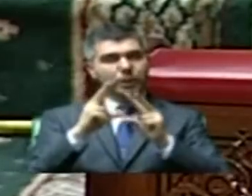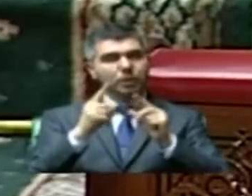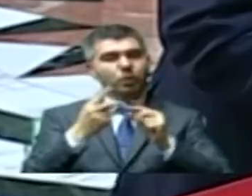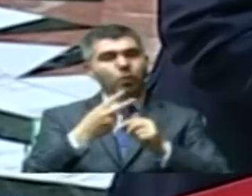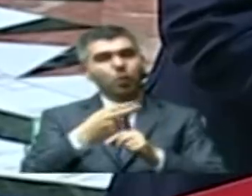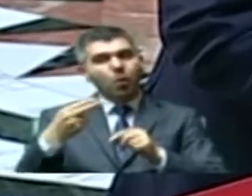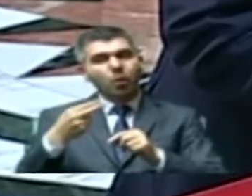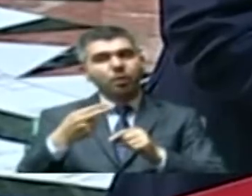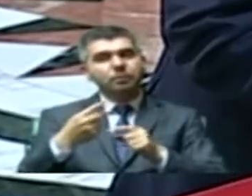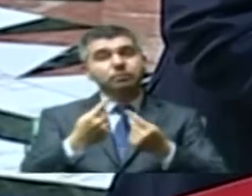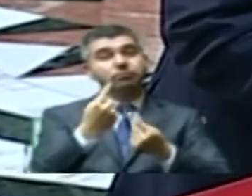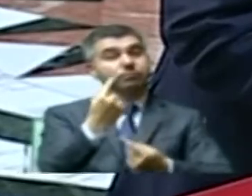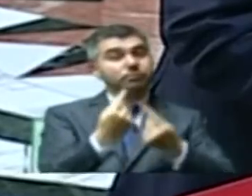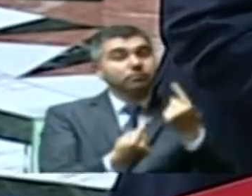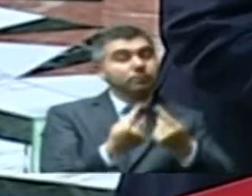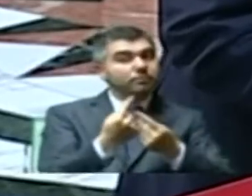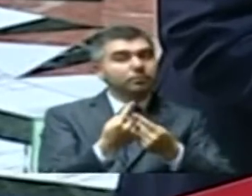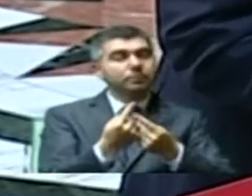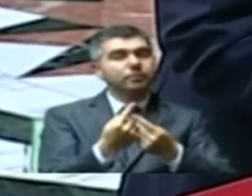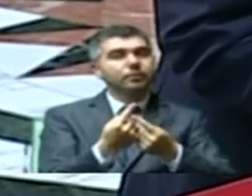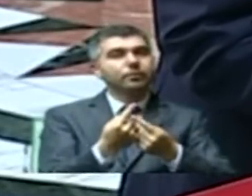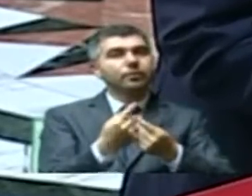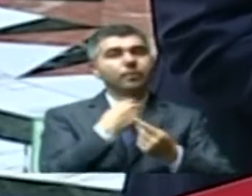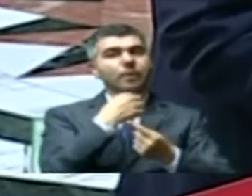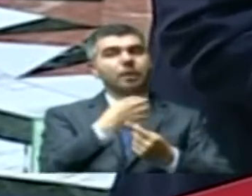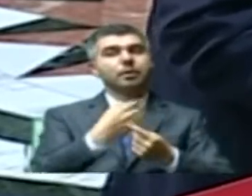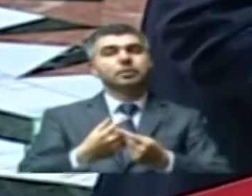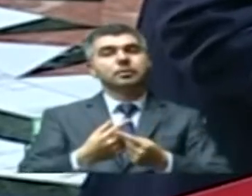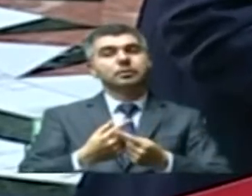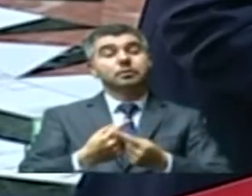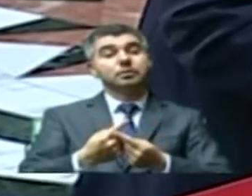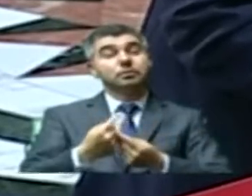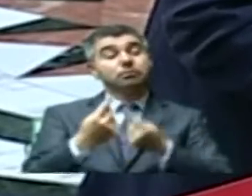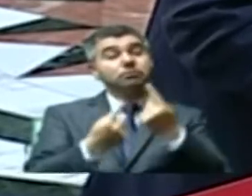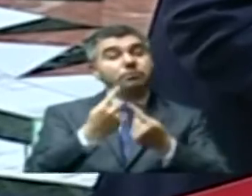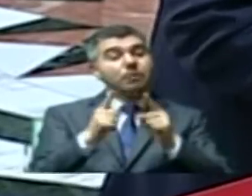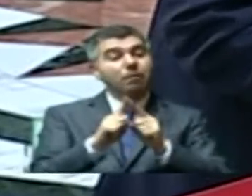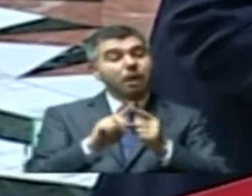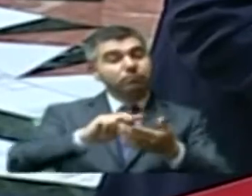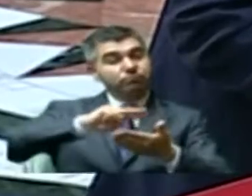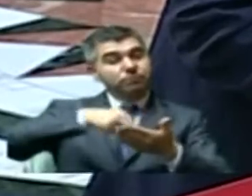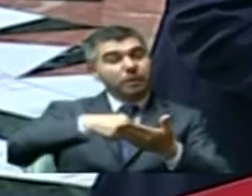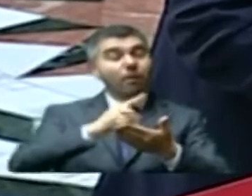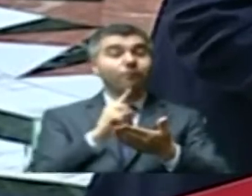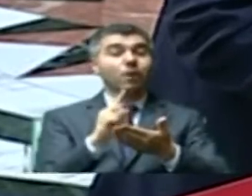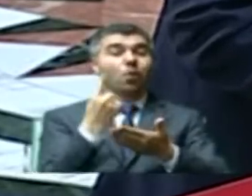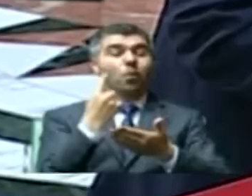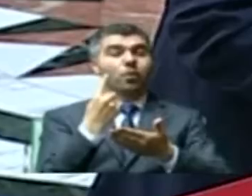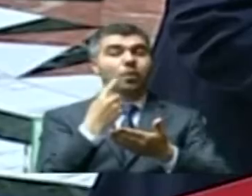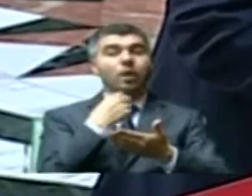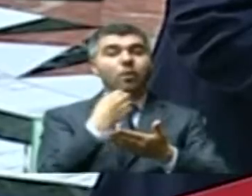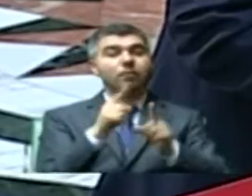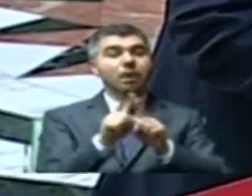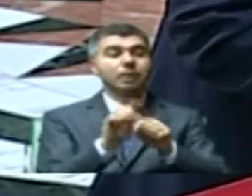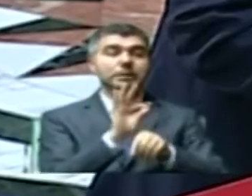يمكن نتفق معك ولا ما نتفقش معك، ولكن هذا كتولي مسؤولية. بطبيعة الحال هذه مسؤولية فردية لأن الإنسان كيوقع، ولكن كاين واحد المسؤولية تأطيرية أنت